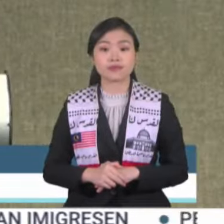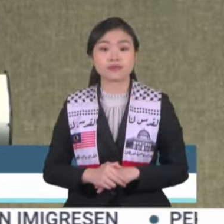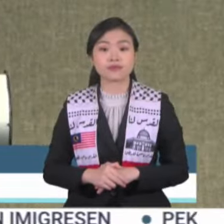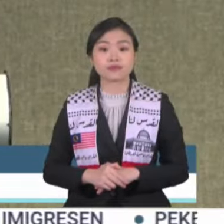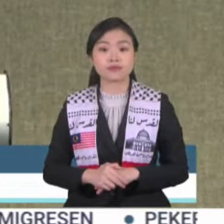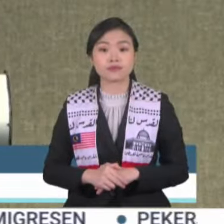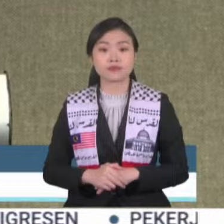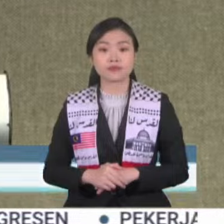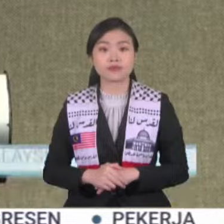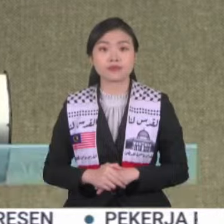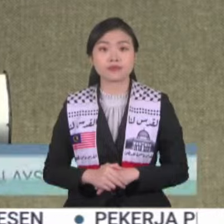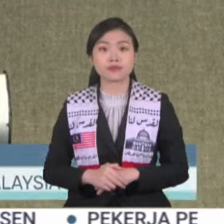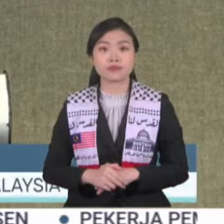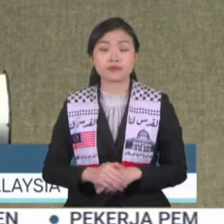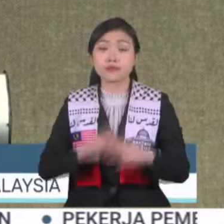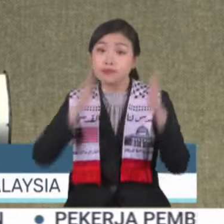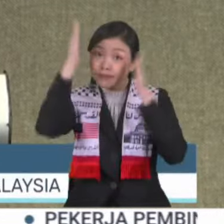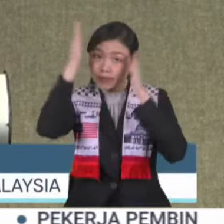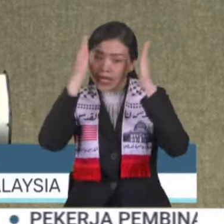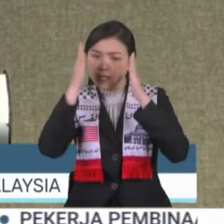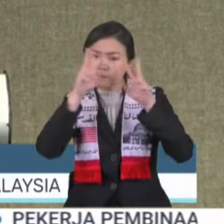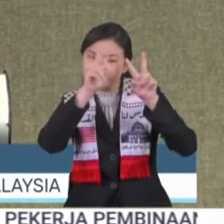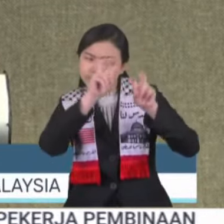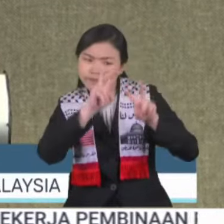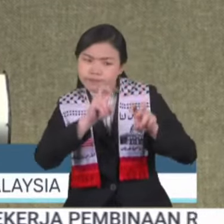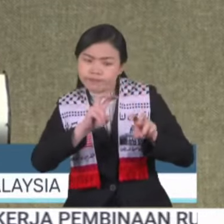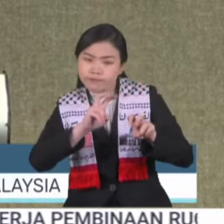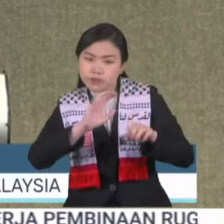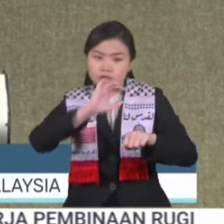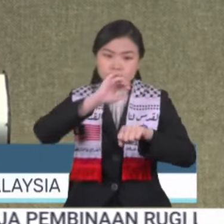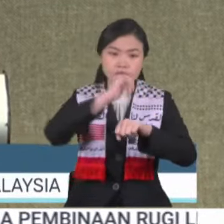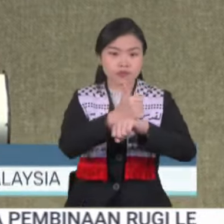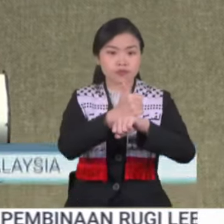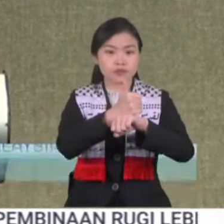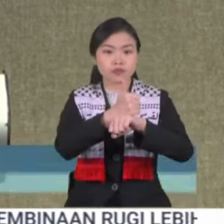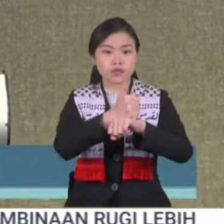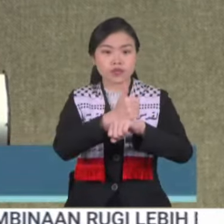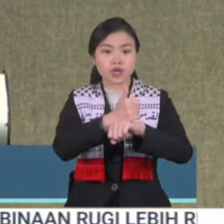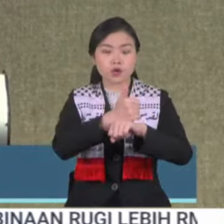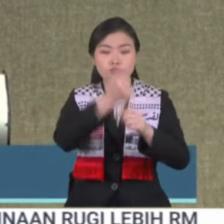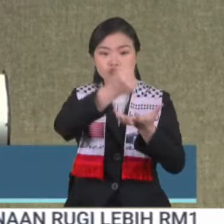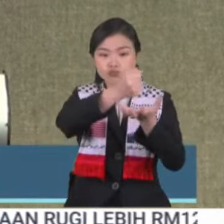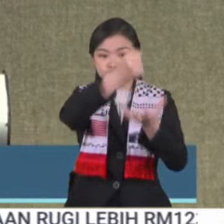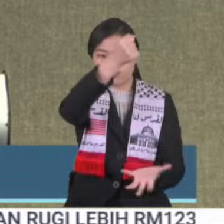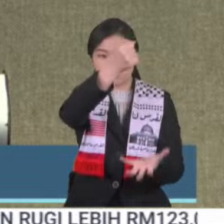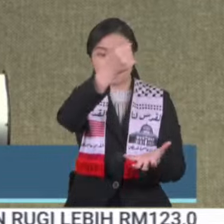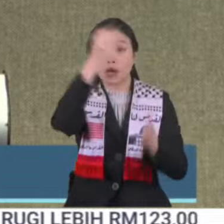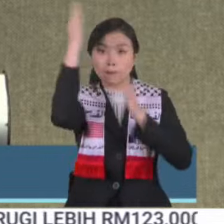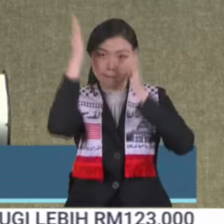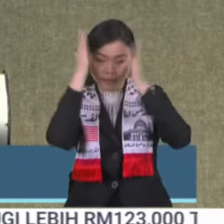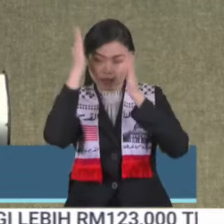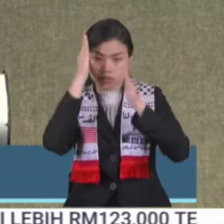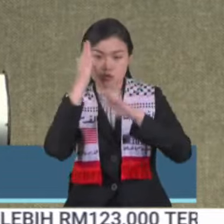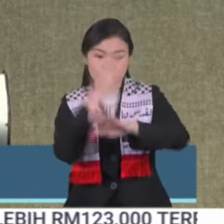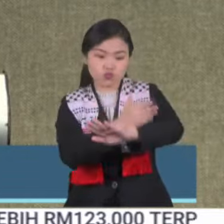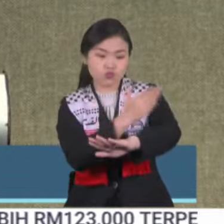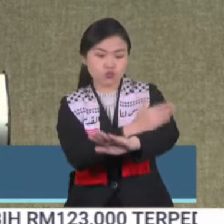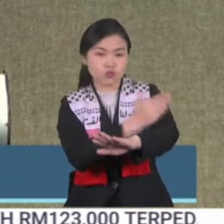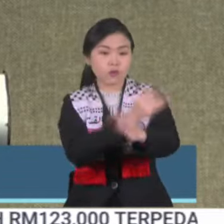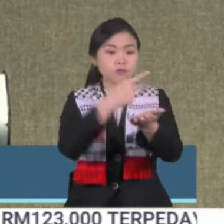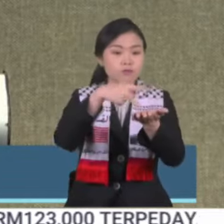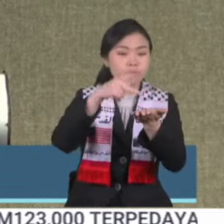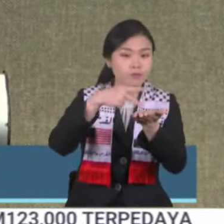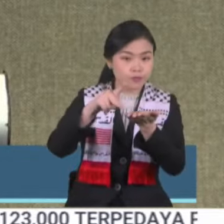The Ministry is exploring the establishment of National Health Fund to improve healthcare